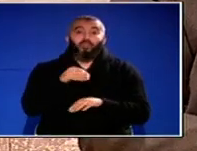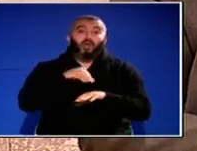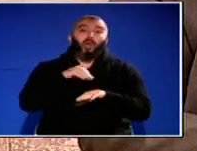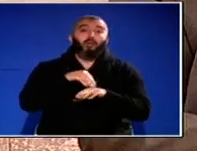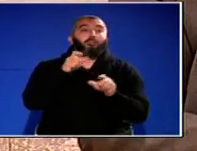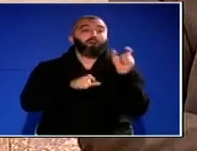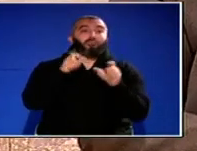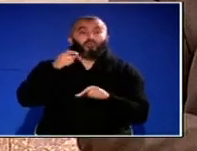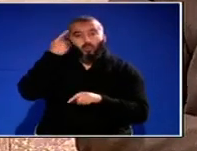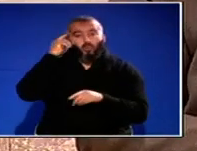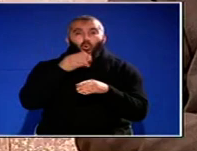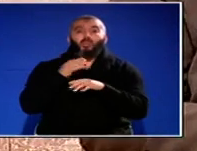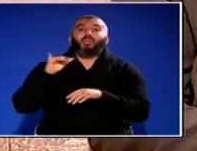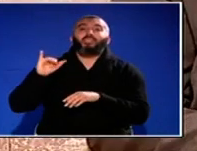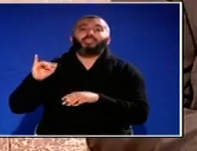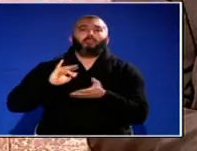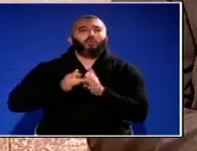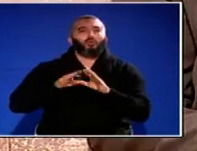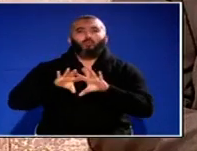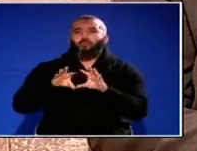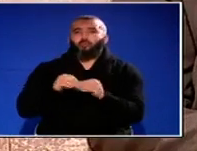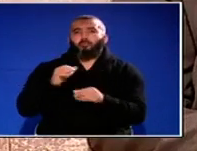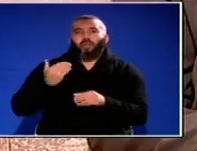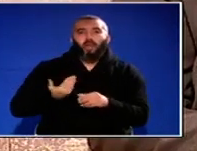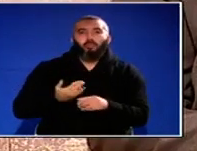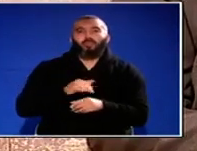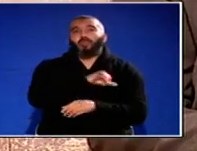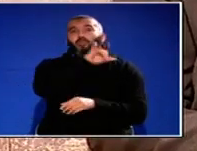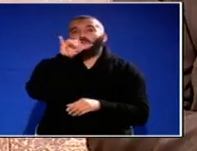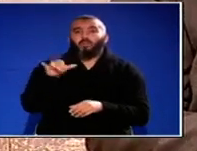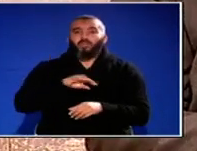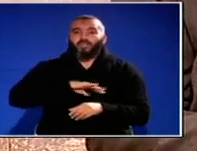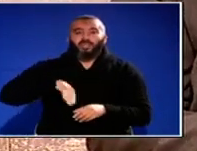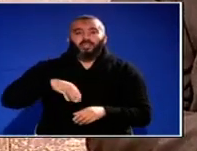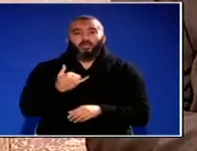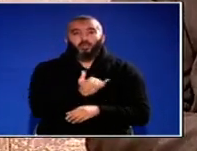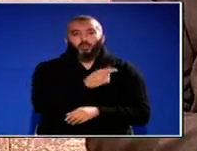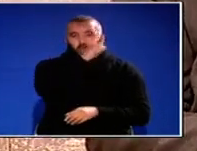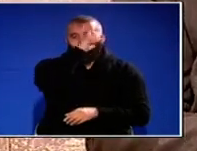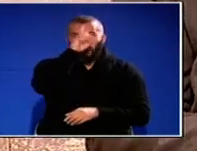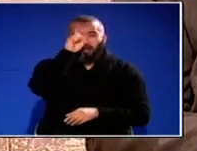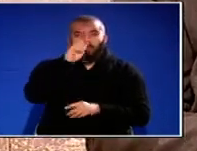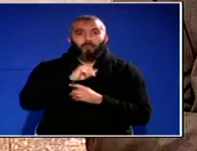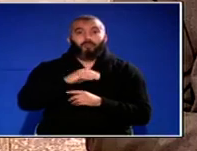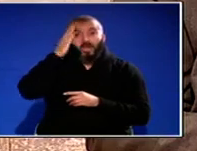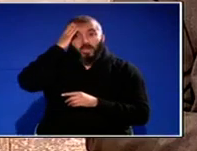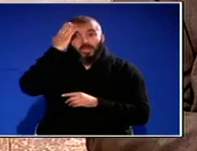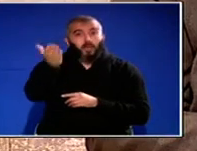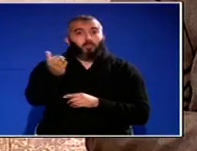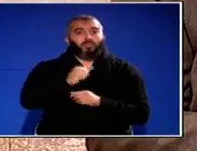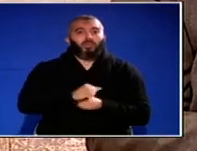المنير، وعلى آله وصحبه ومن والاهم بإحسان إلى يوم الدين. حياكم الله، السلام عليكم ورحمة